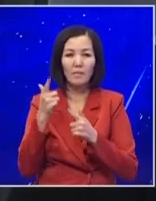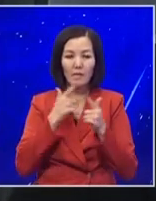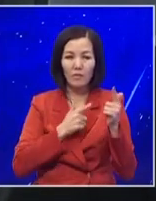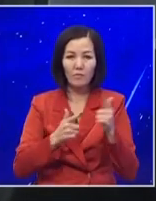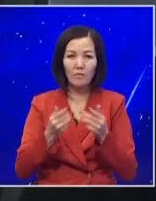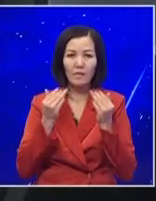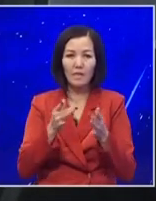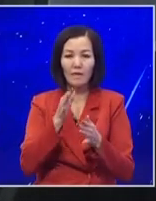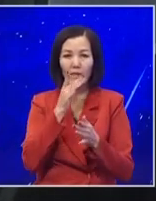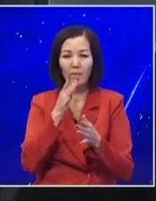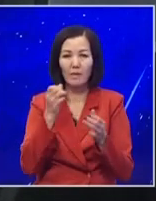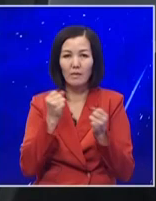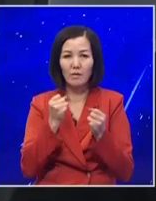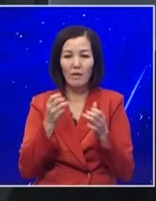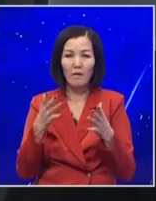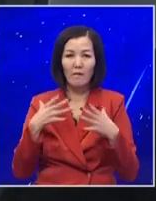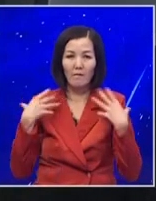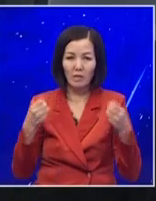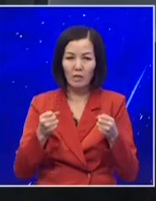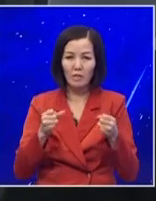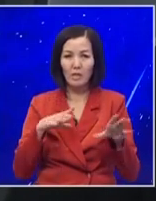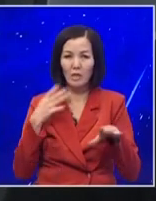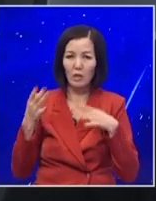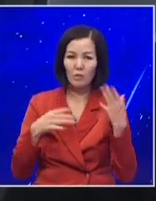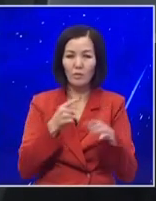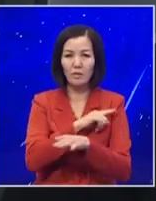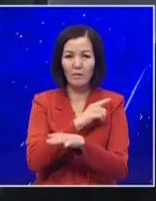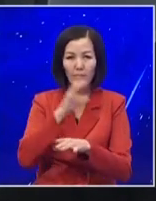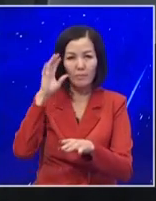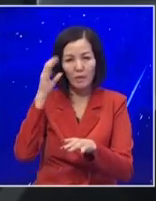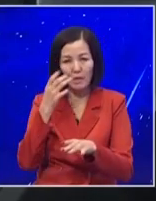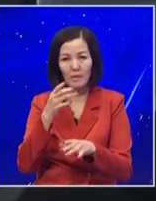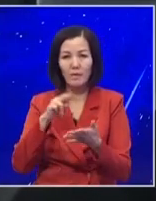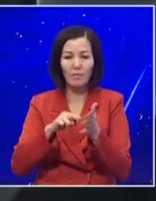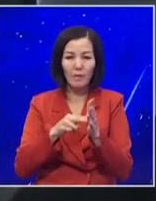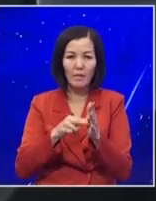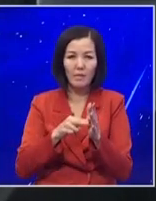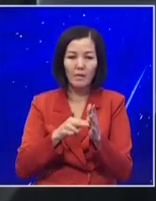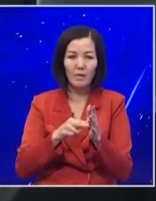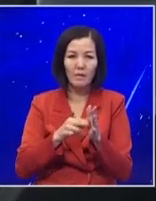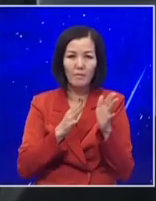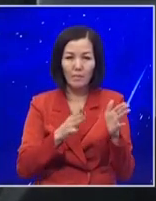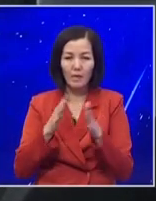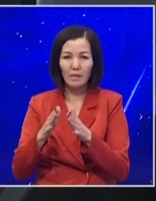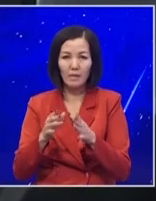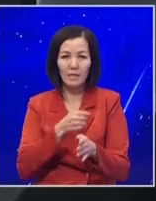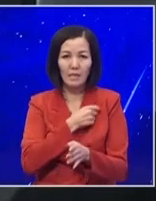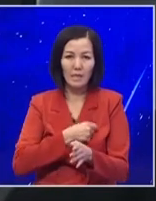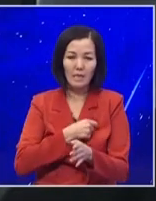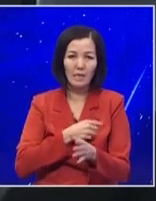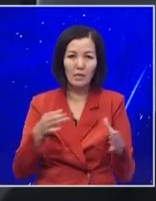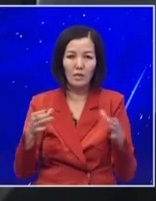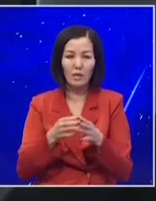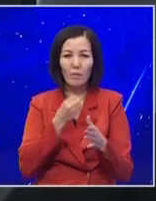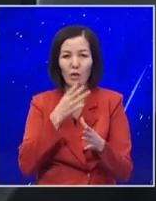сейчас в данное время, зимнее время, это в физическом плане, психологическом плане, планы все поставили, тренерский штаб